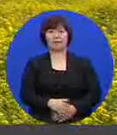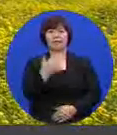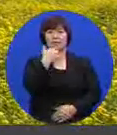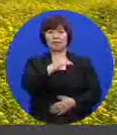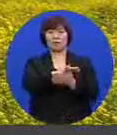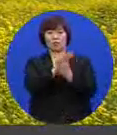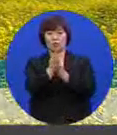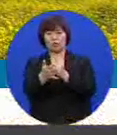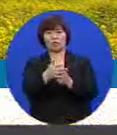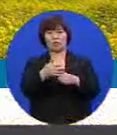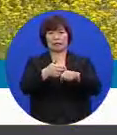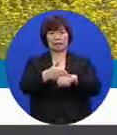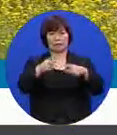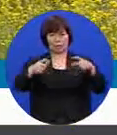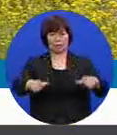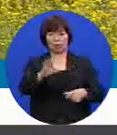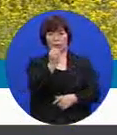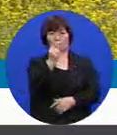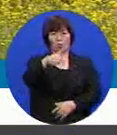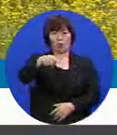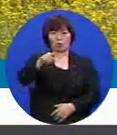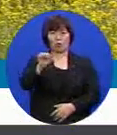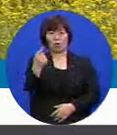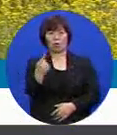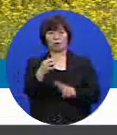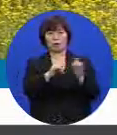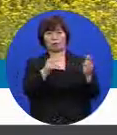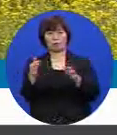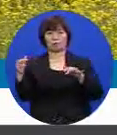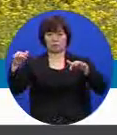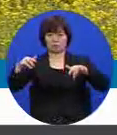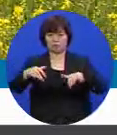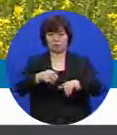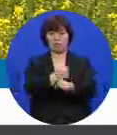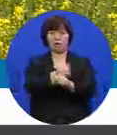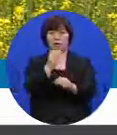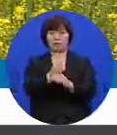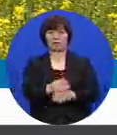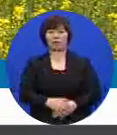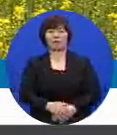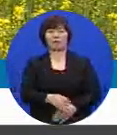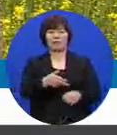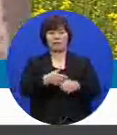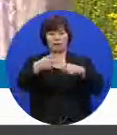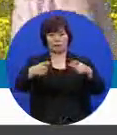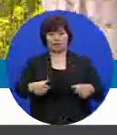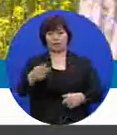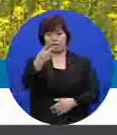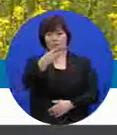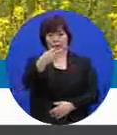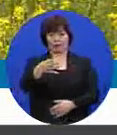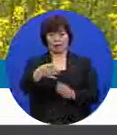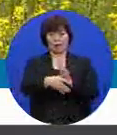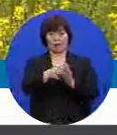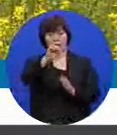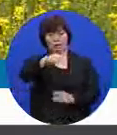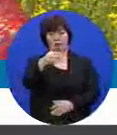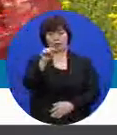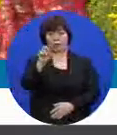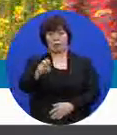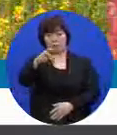연분홍빛으로 물든 임실 옥정호 호수공원이 상춘객들의 발길을 유혹하고 있습니다. 임실군은 2014년 우남